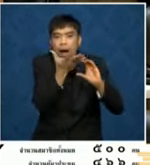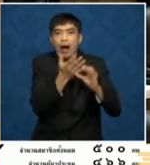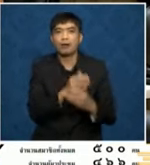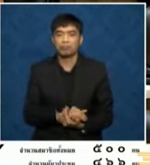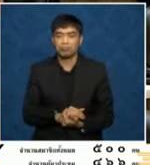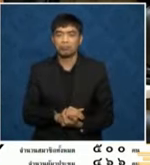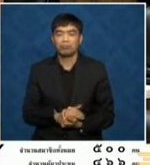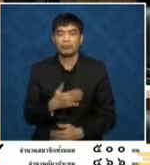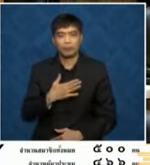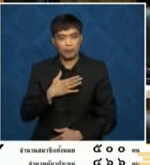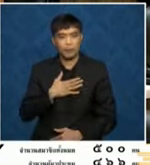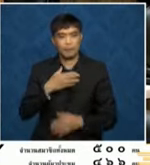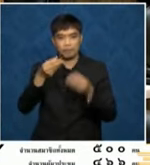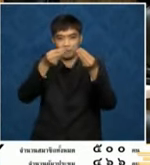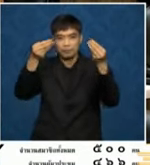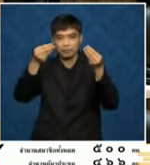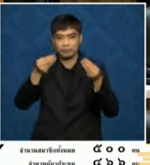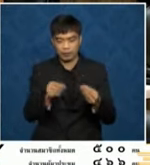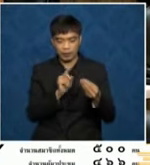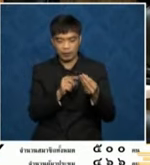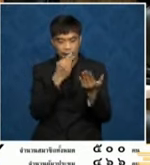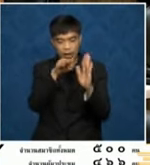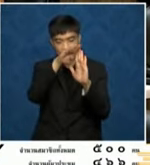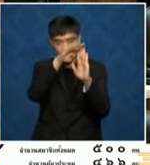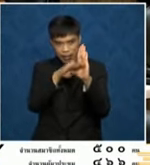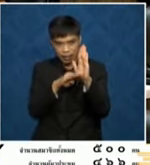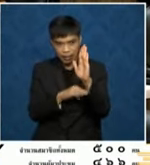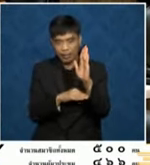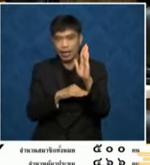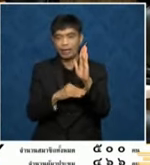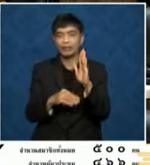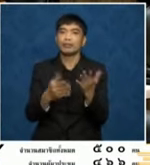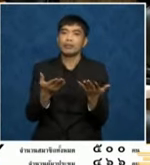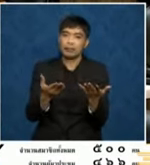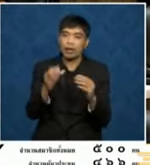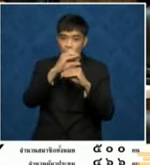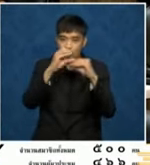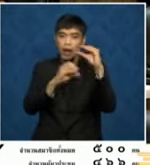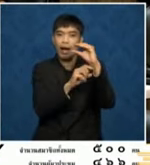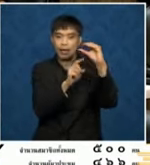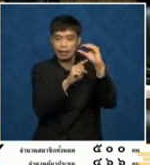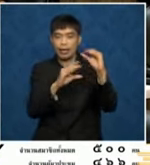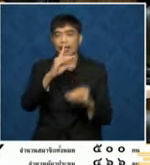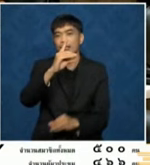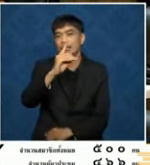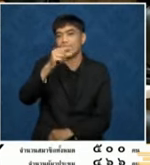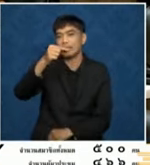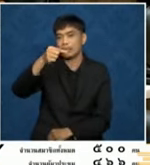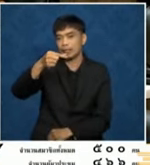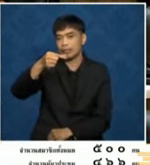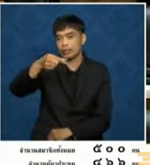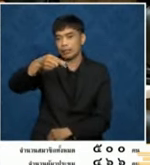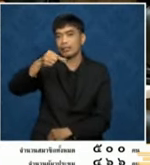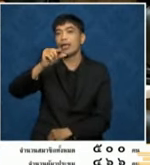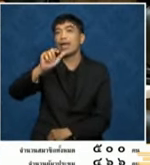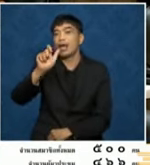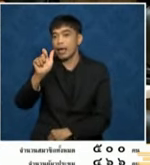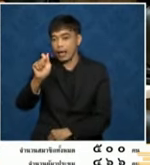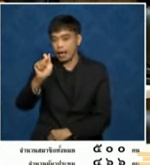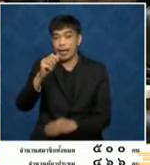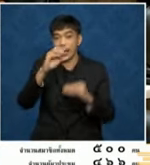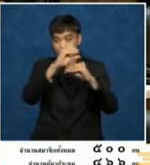องก็มีเล่มเอกสารนะครับแสดงรายละเอียด TOR ต่างๆนะครับของโครงการนี้ของ DGA อยู่ในมือนะครับที่ผมเองม